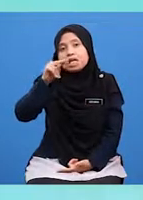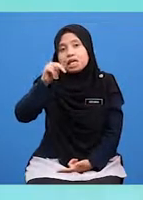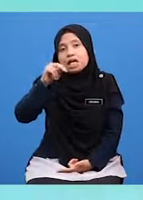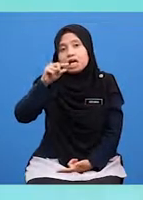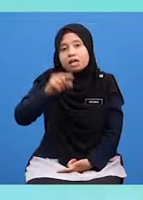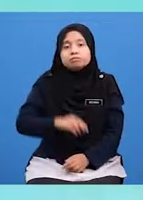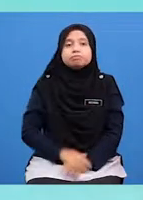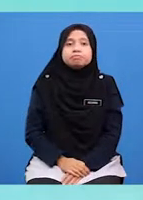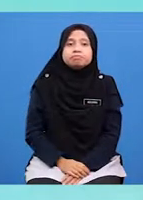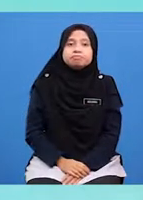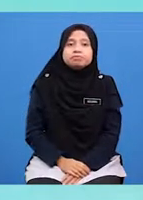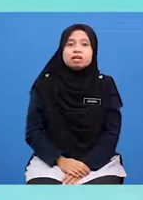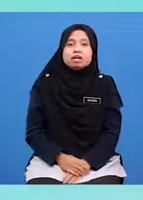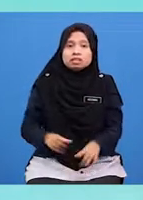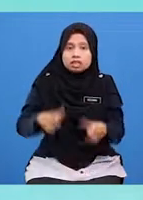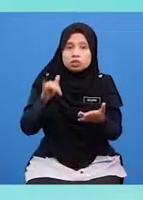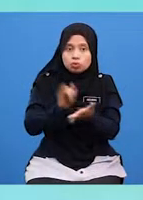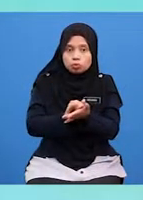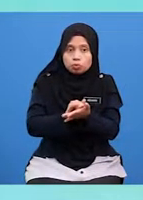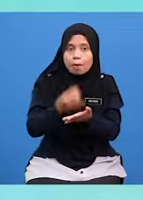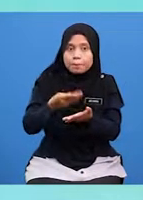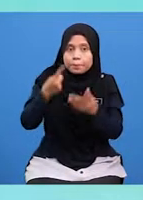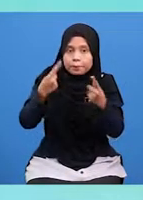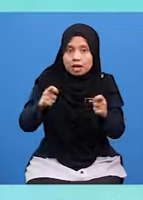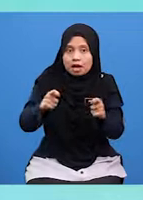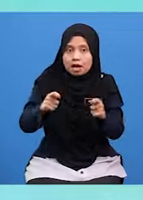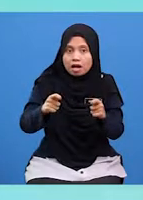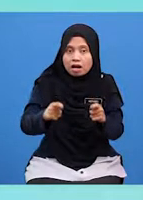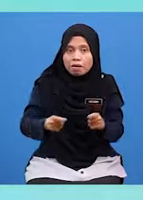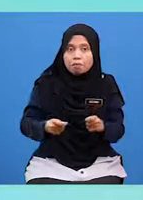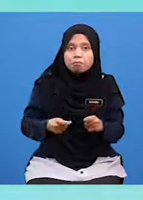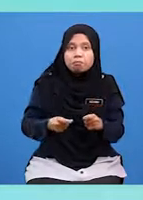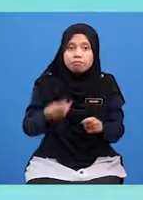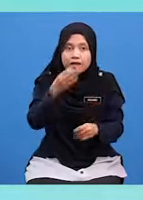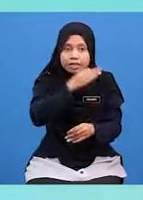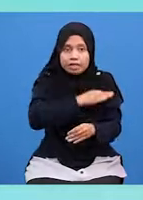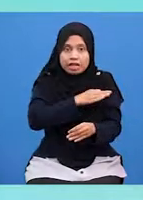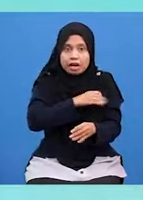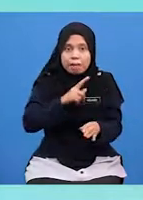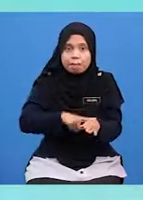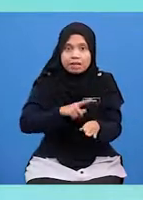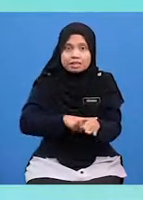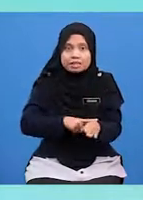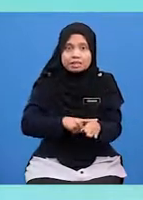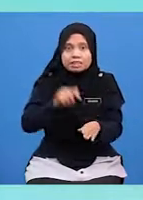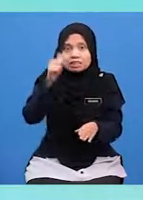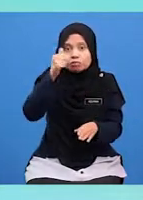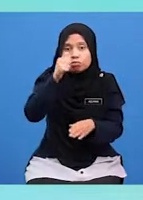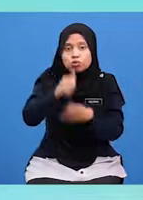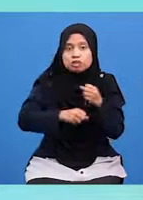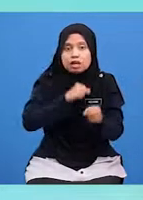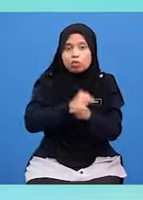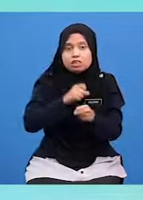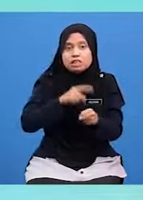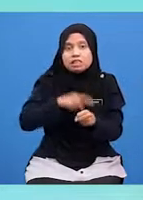1342 Masihi. Selain itu, beliau telah memanfaatkan tempoh selama 10 tahun